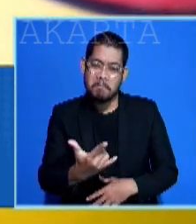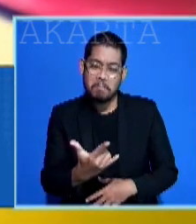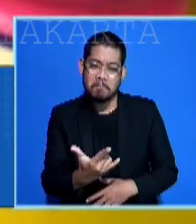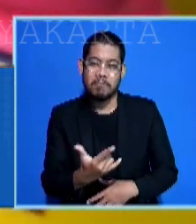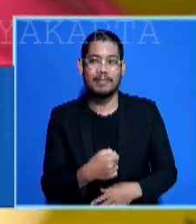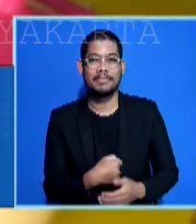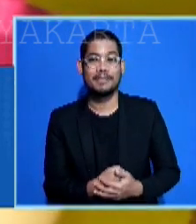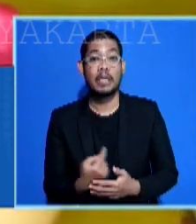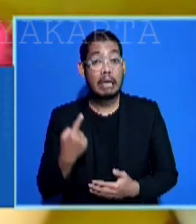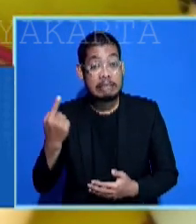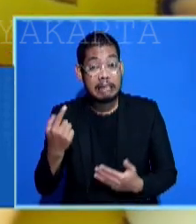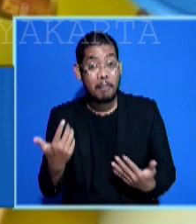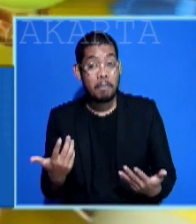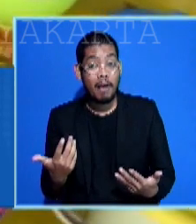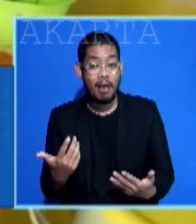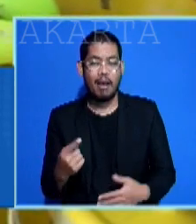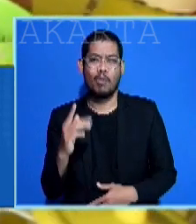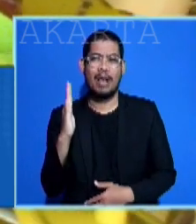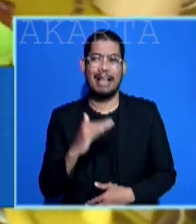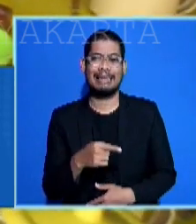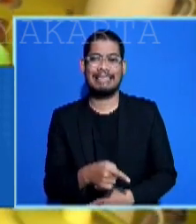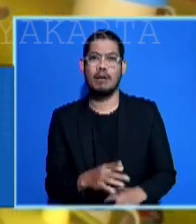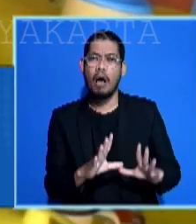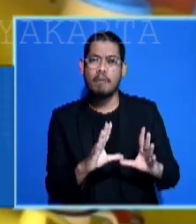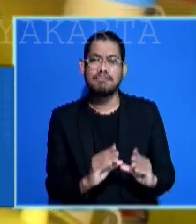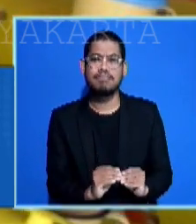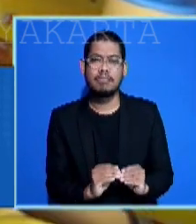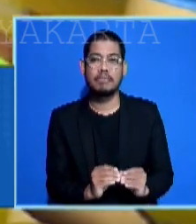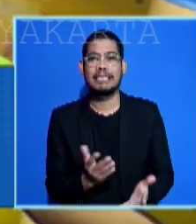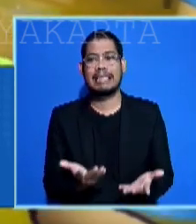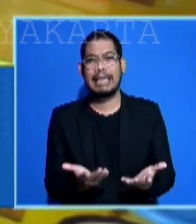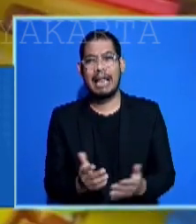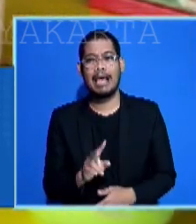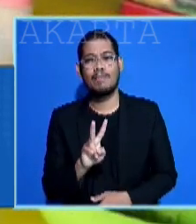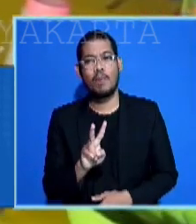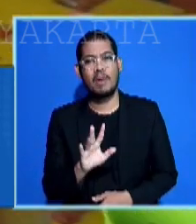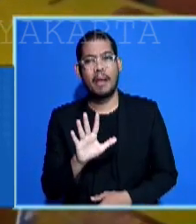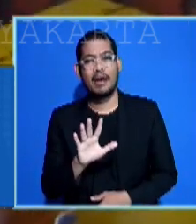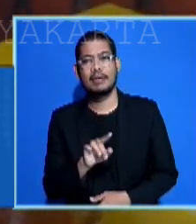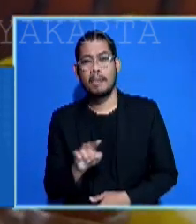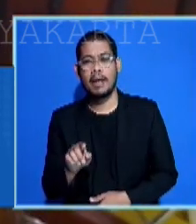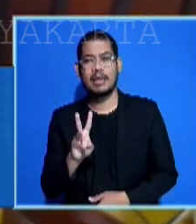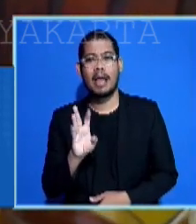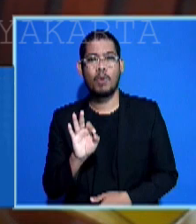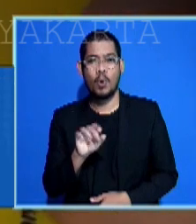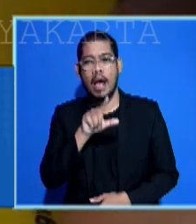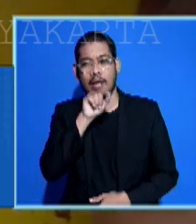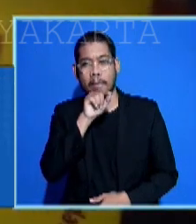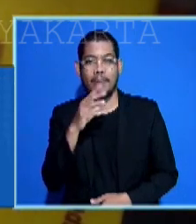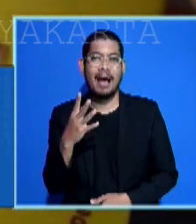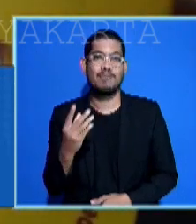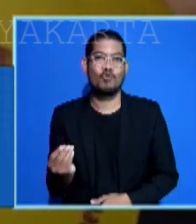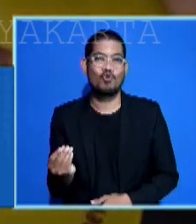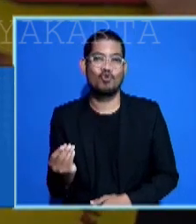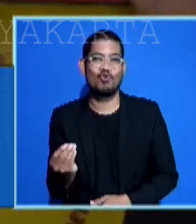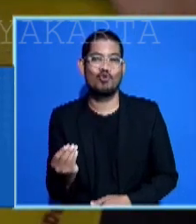Setiap harinya, Tongseng Sudimoro ini menghabiskan 25-30 ekor ayam jago jenis kampung. Kalau